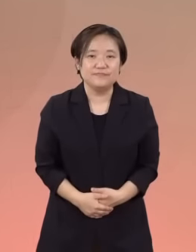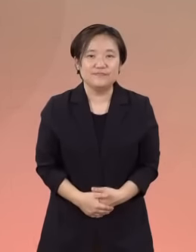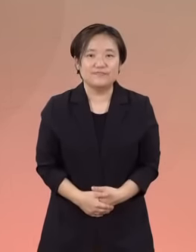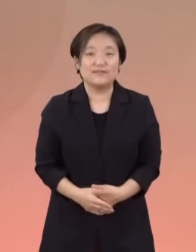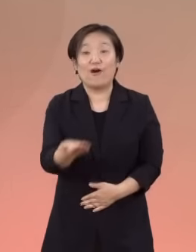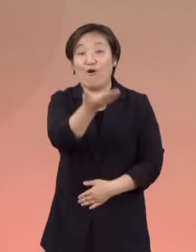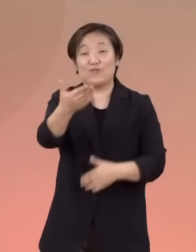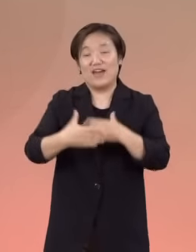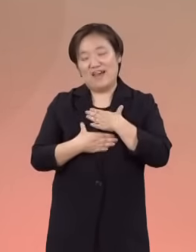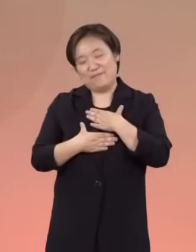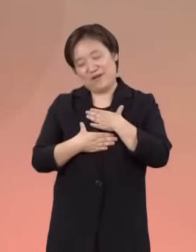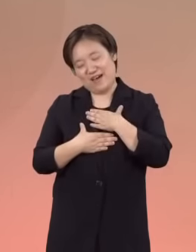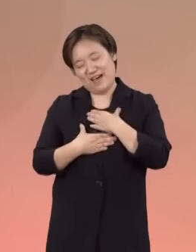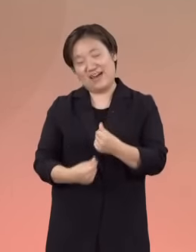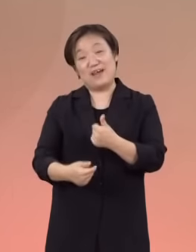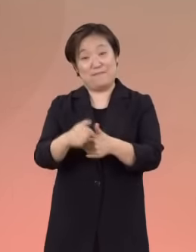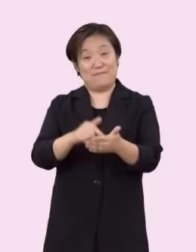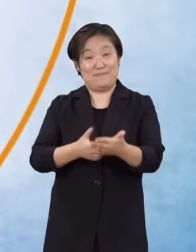경청해 보시기